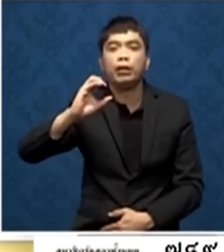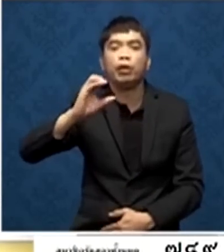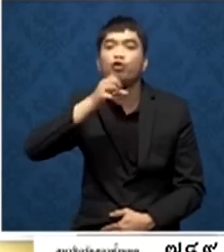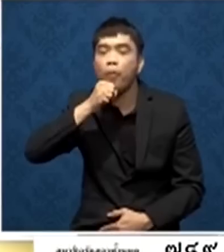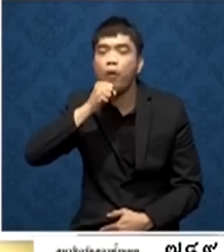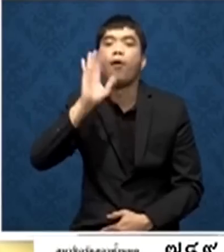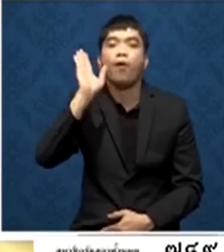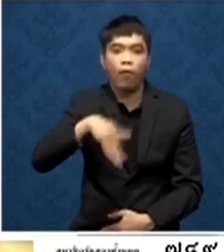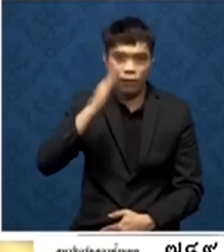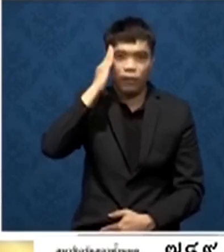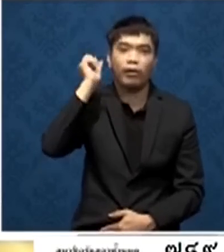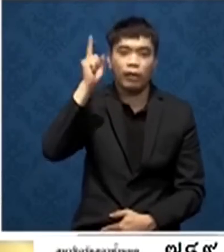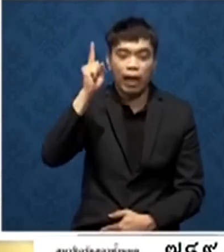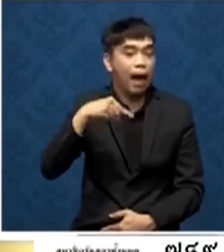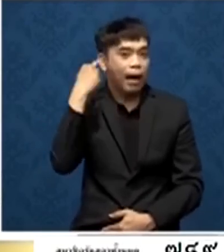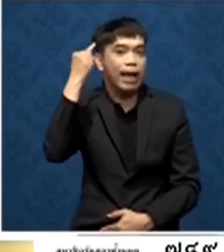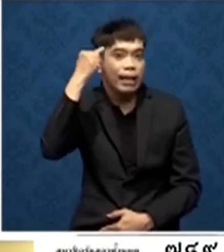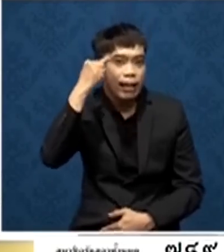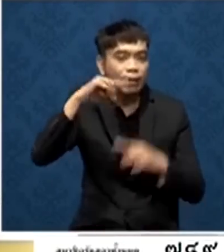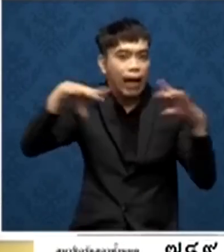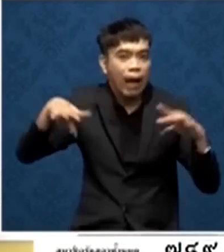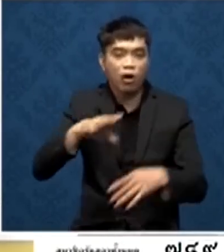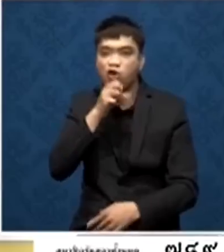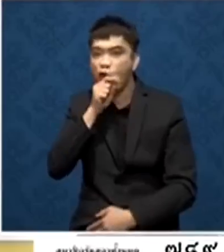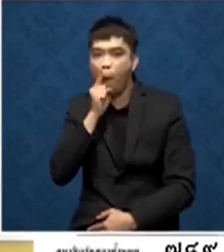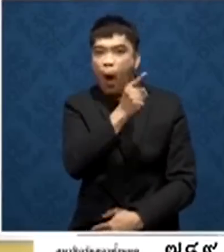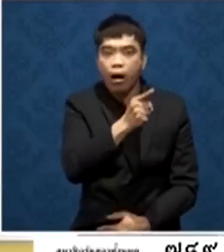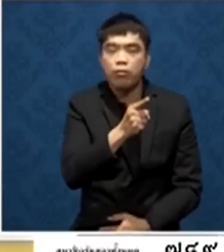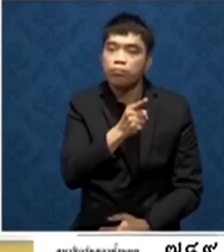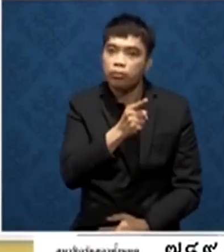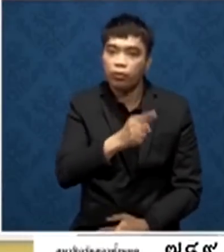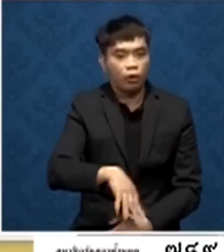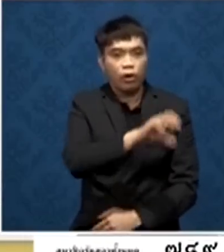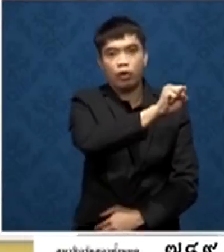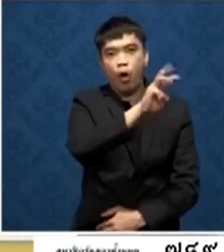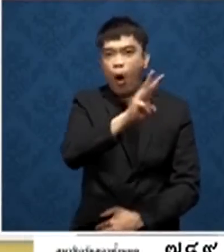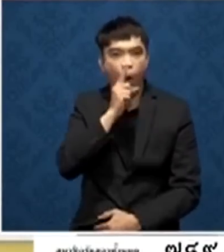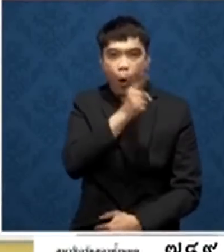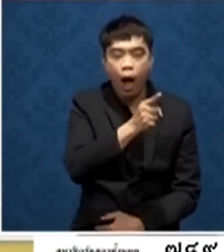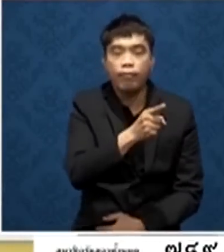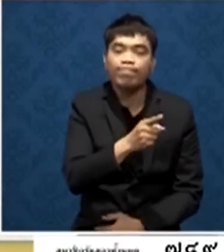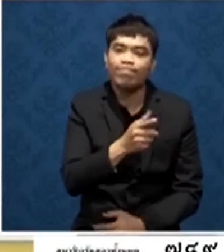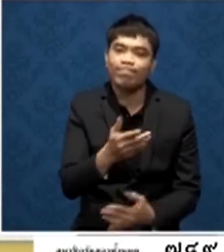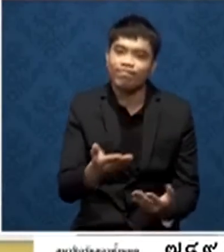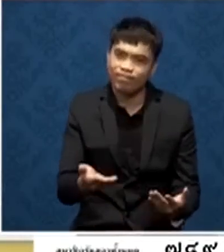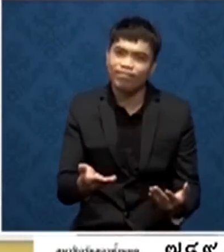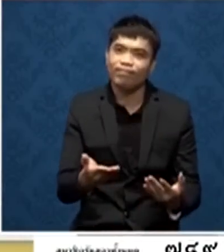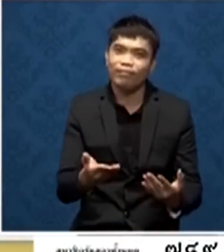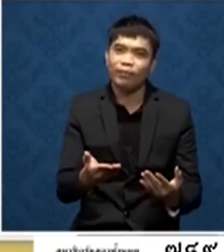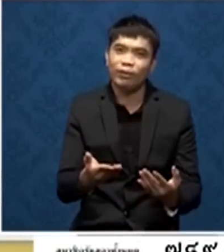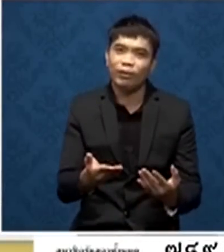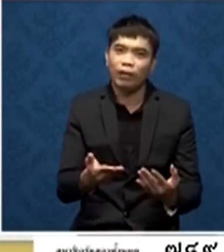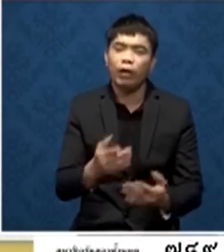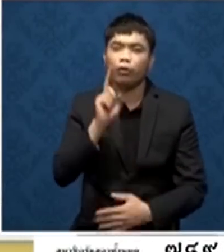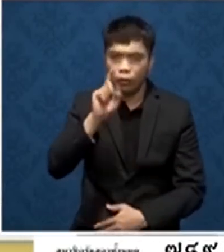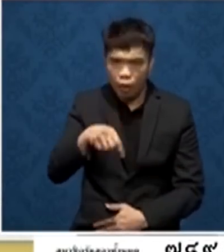ใครที่เห็นตรงข้ามโดนหมดสวโดนหนักกว่าเขาหน่อยแต่ถ้าไม่